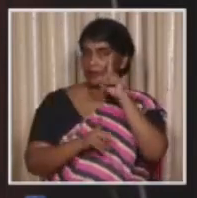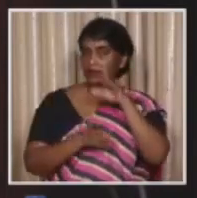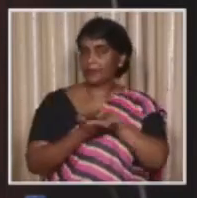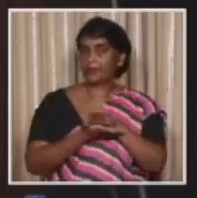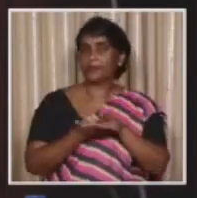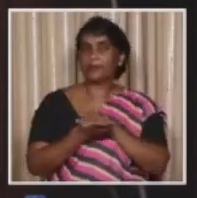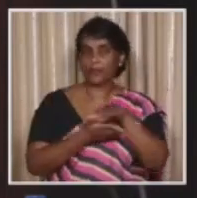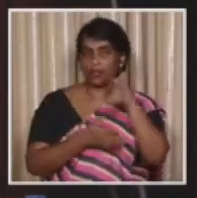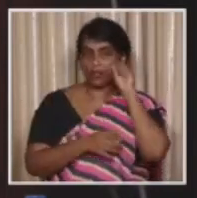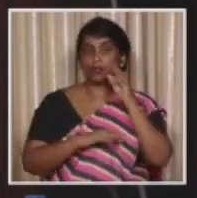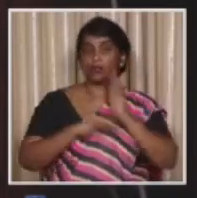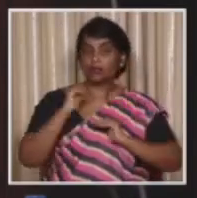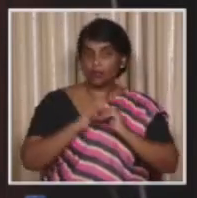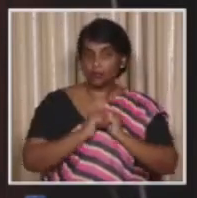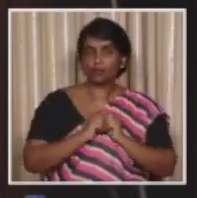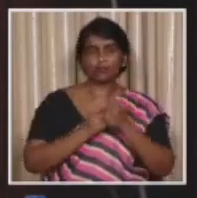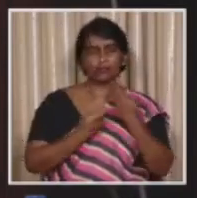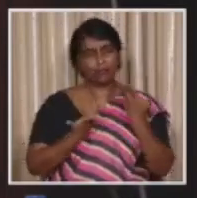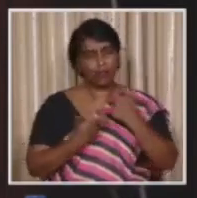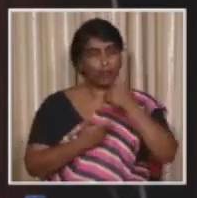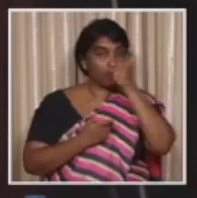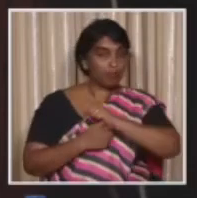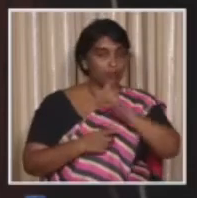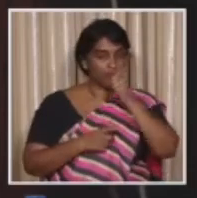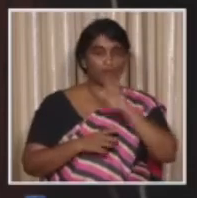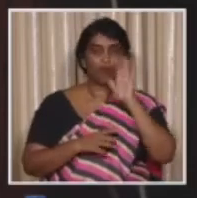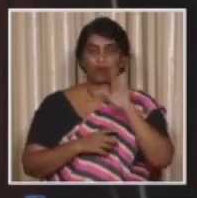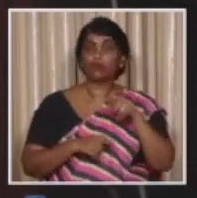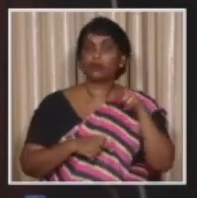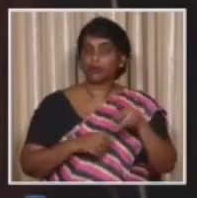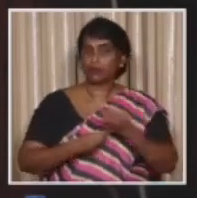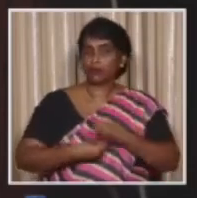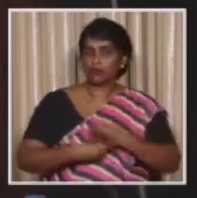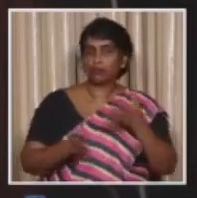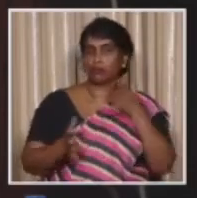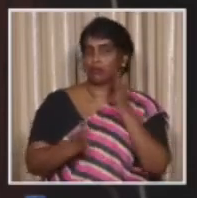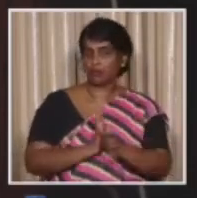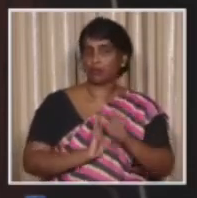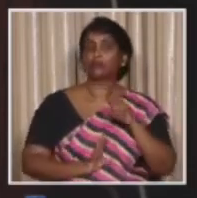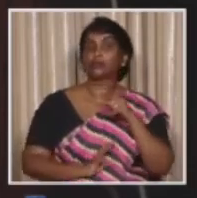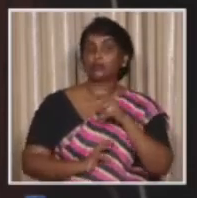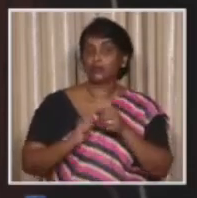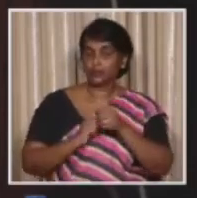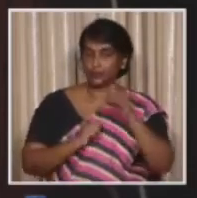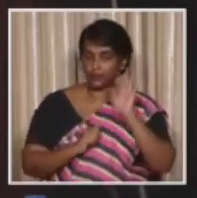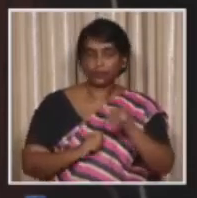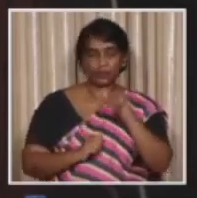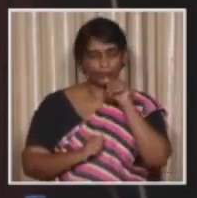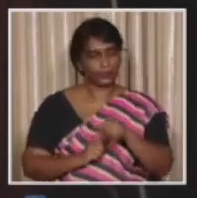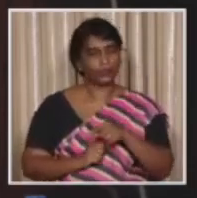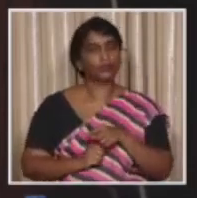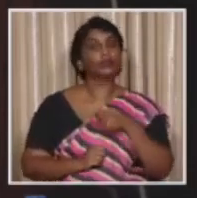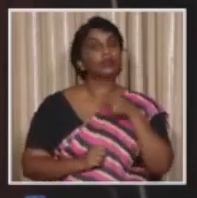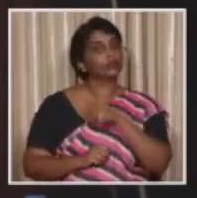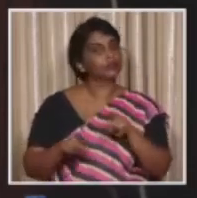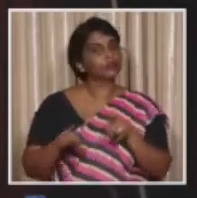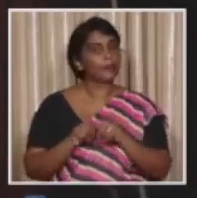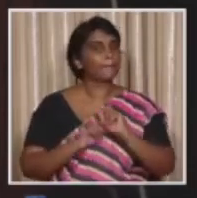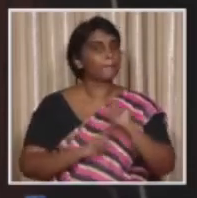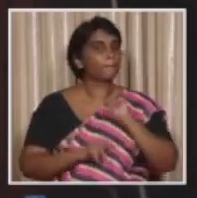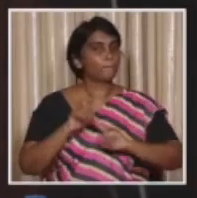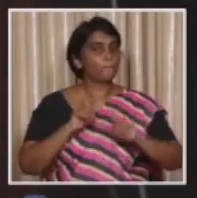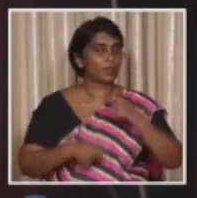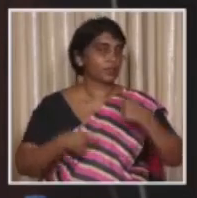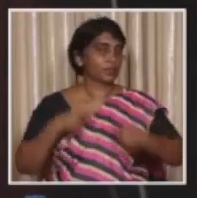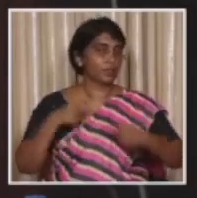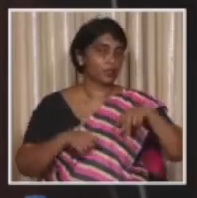මේ ක්‍රියාවලිය තුළ මොක්කු හරි හොරකම් කරලා මේ විනාශය කරමින් තියනවා කරලා තියනවා කියන කාරණාව ඒක නිසා මේ පාර්ලිමේන්තුවේ දැන්